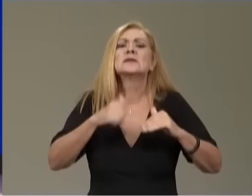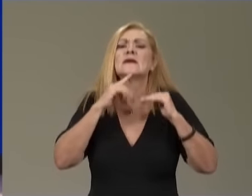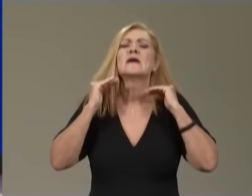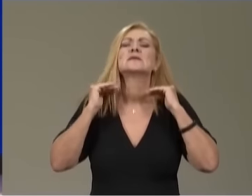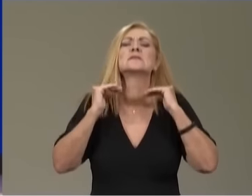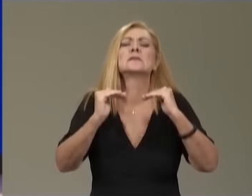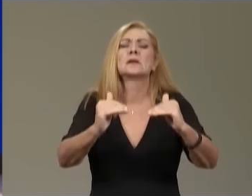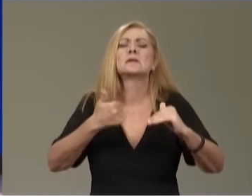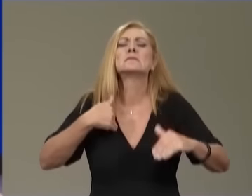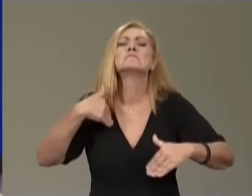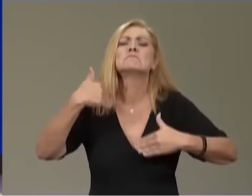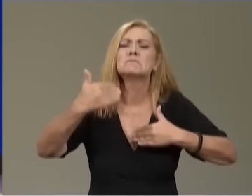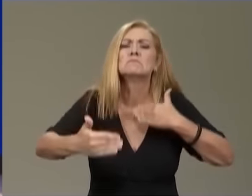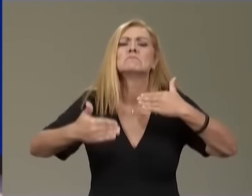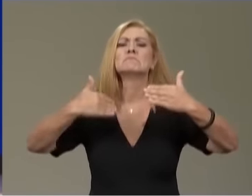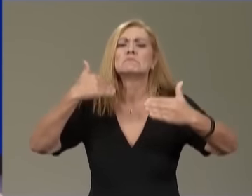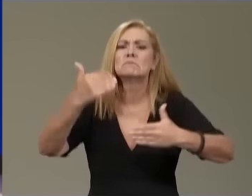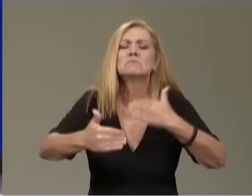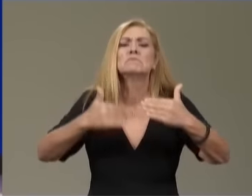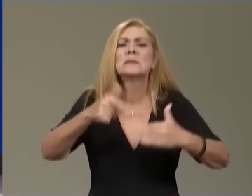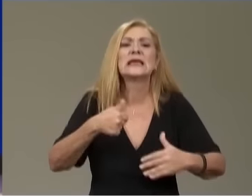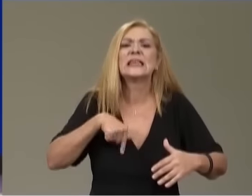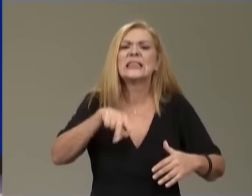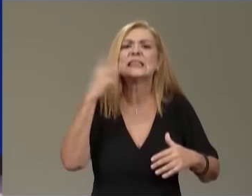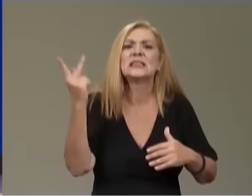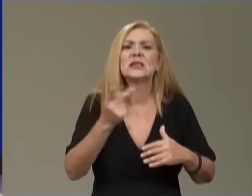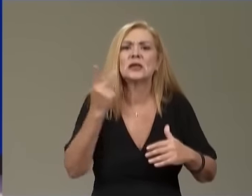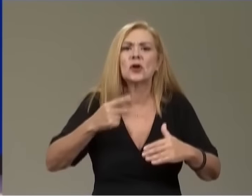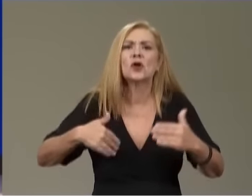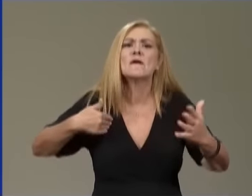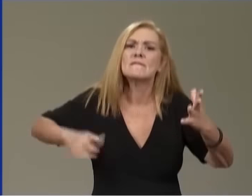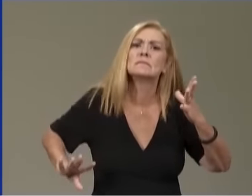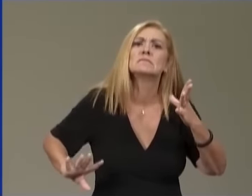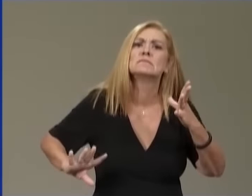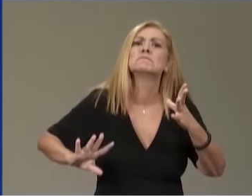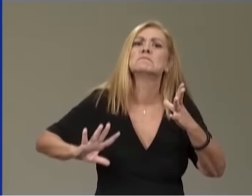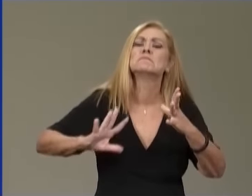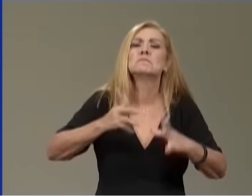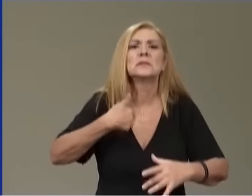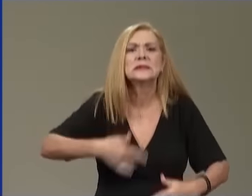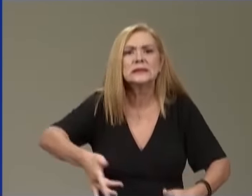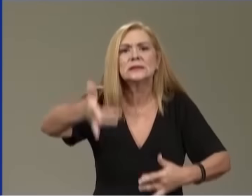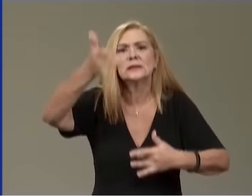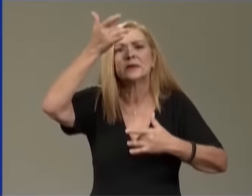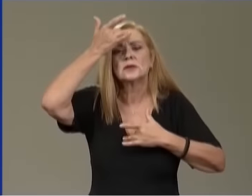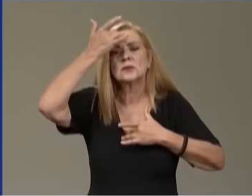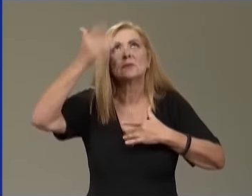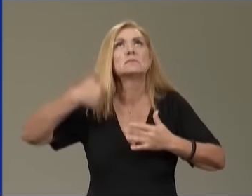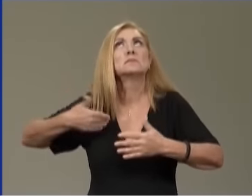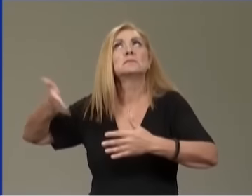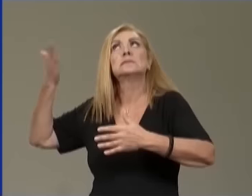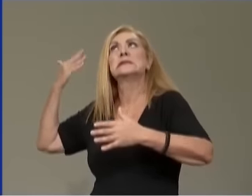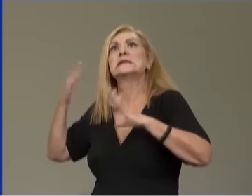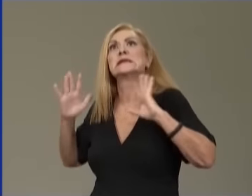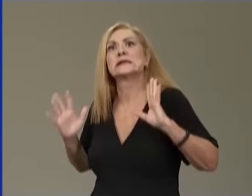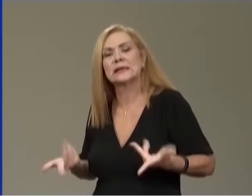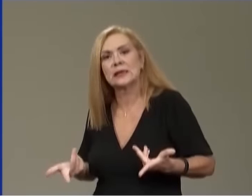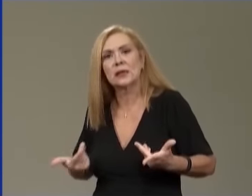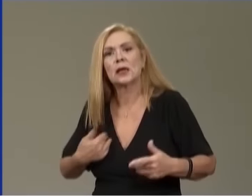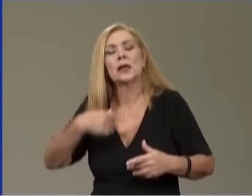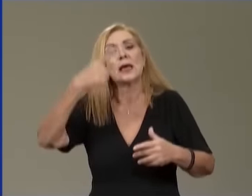βήματα μιας κοινωνίας που οριμάζει, που συνειδητοποιεί τι έζησε, που ξέρει ότι